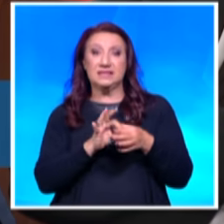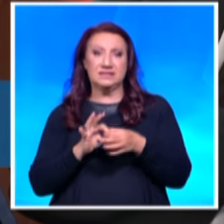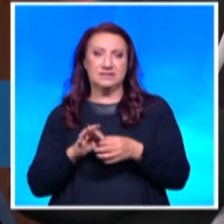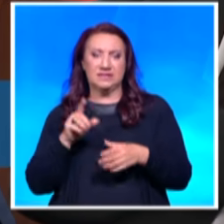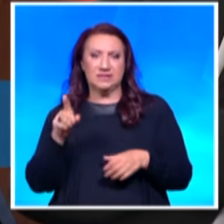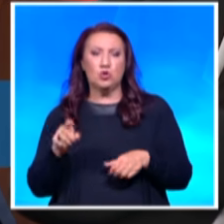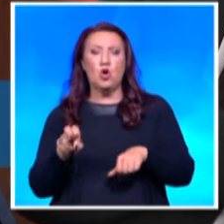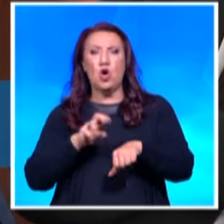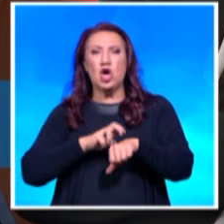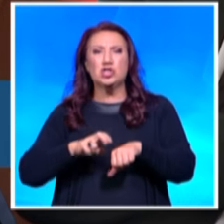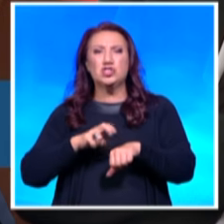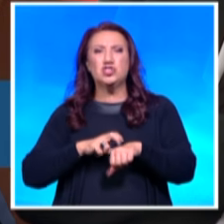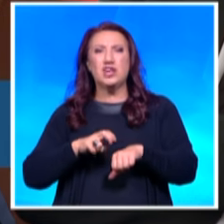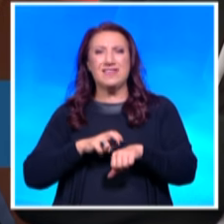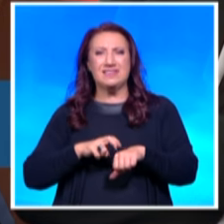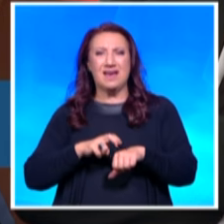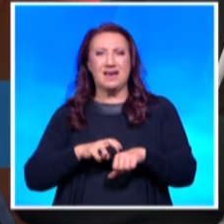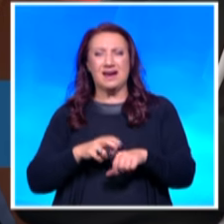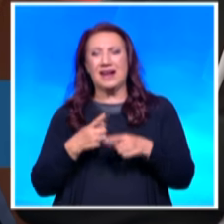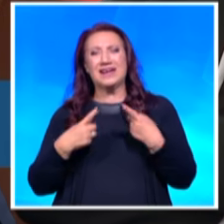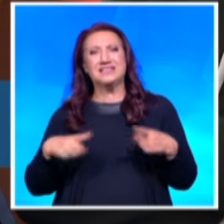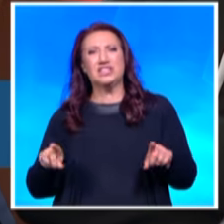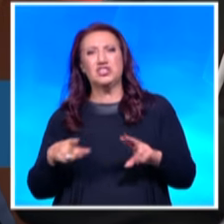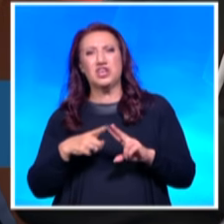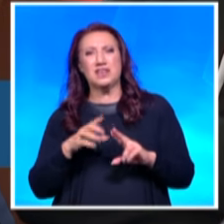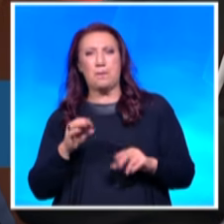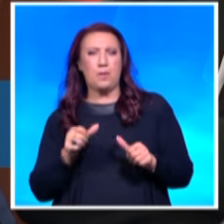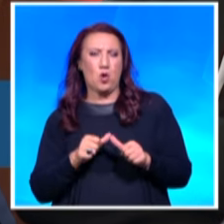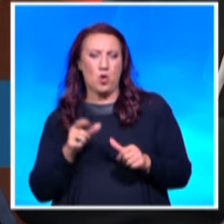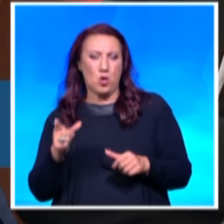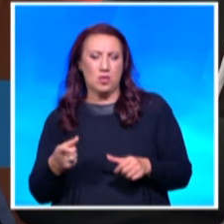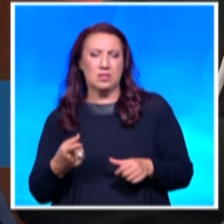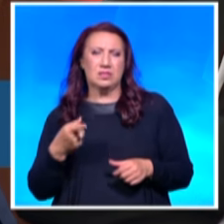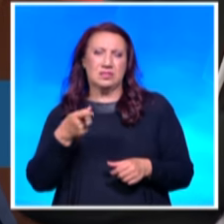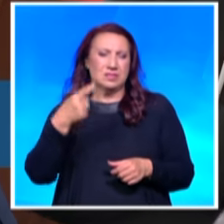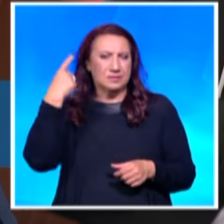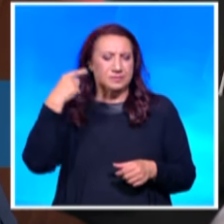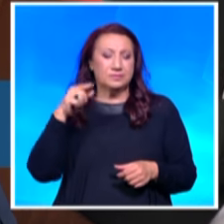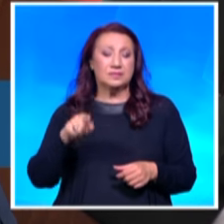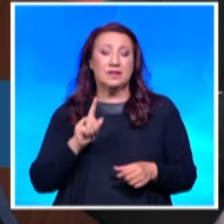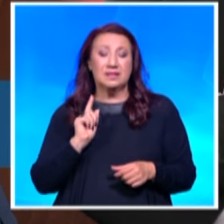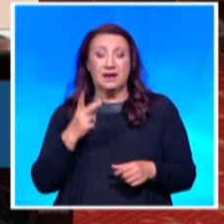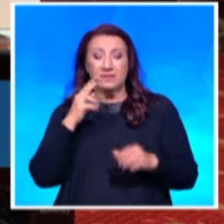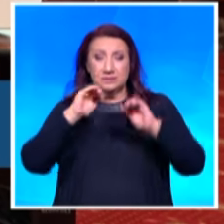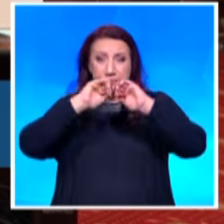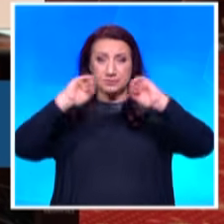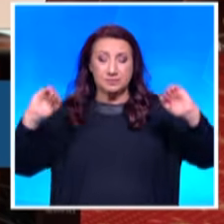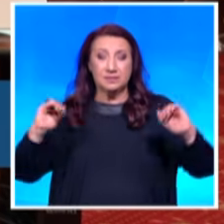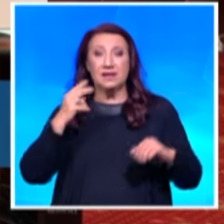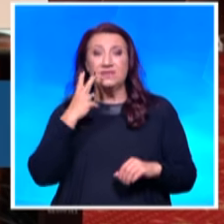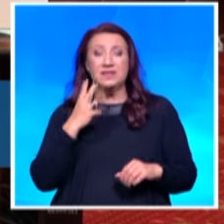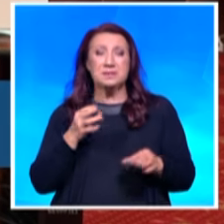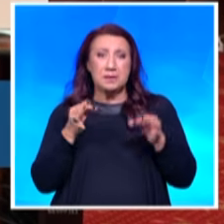джендърската идеология и да видим зад тази димна завеса, да видим реалния проблем, а той е много сериозен и много жесток.